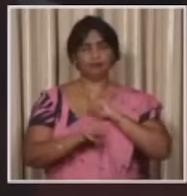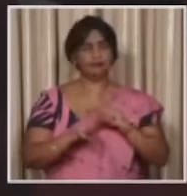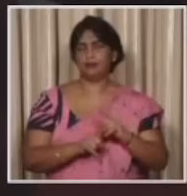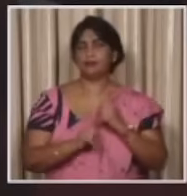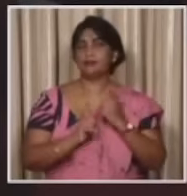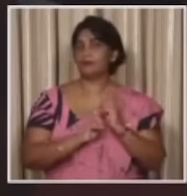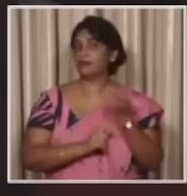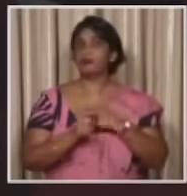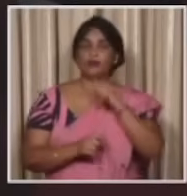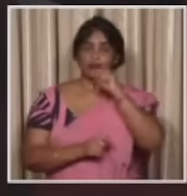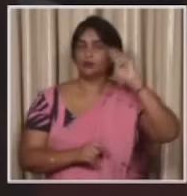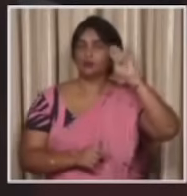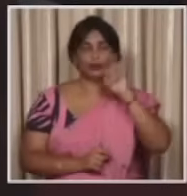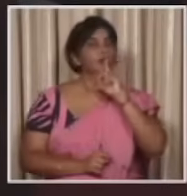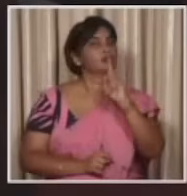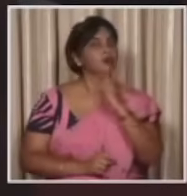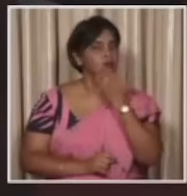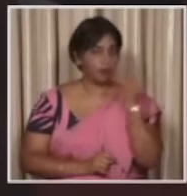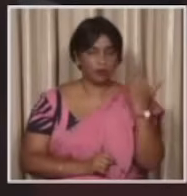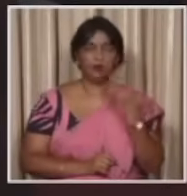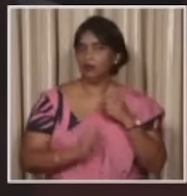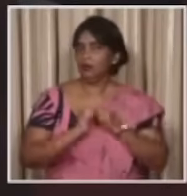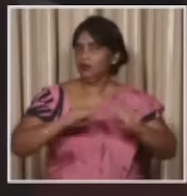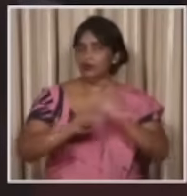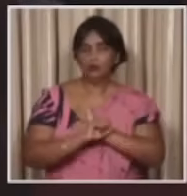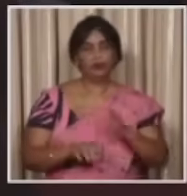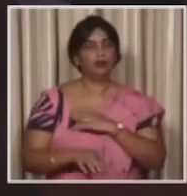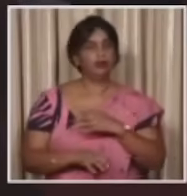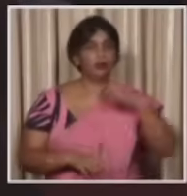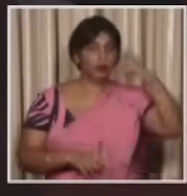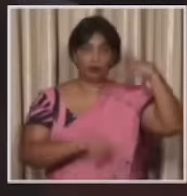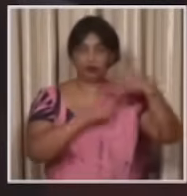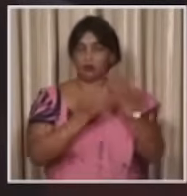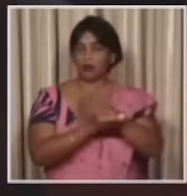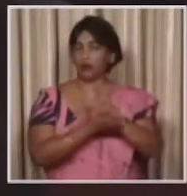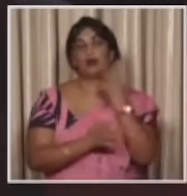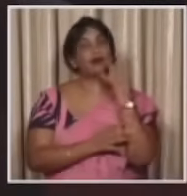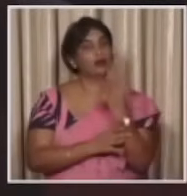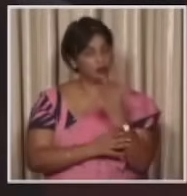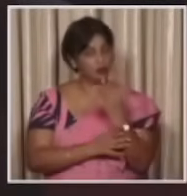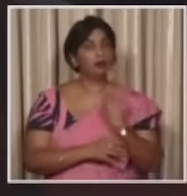ඒ සහතිකය මට දෙන්න පුළුවන්. එහෙම අපි යන්න කටයුතු කරලා නැහැ. ජනනයේ සමාගම් හතරකට වෙන් වෙනලා අපි කිව්වා